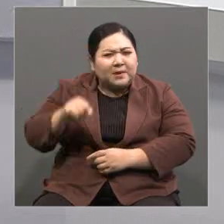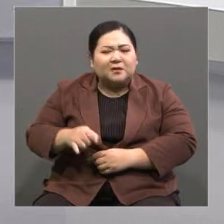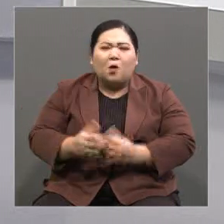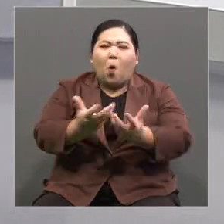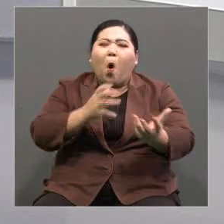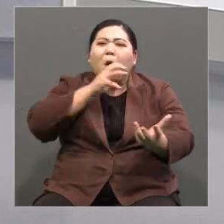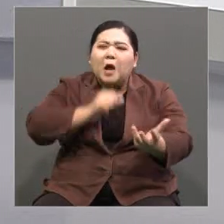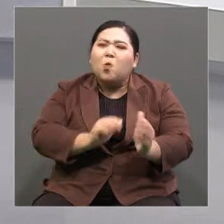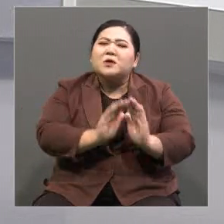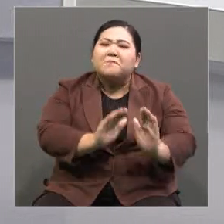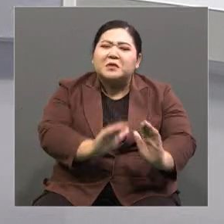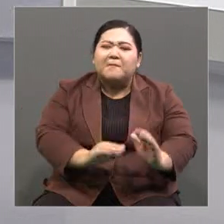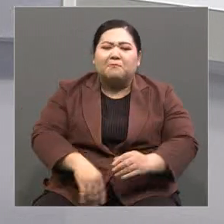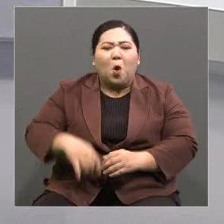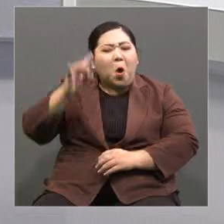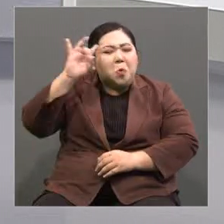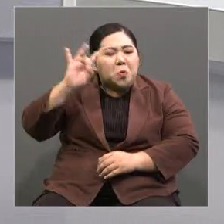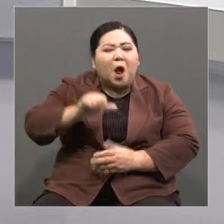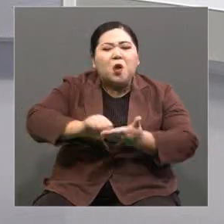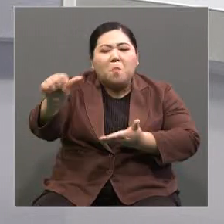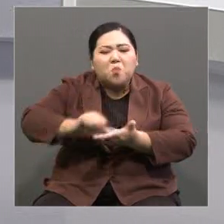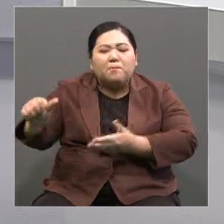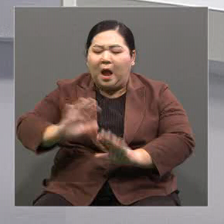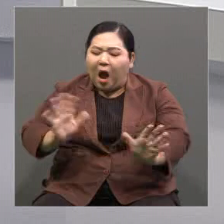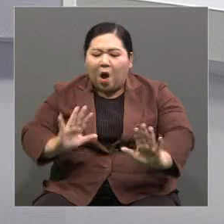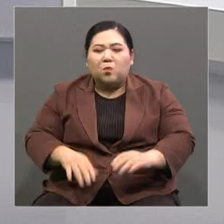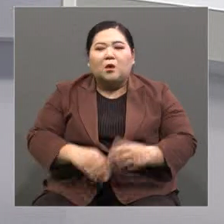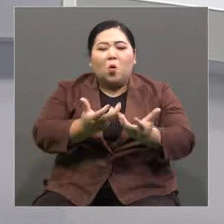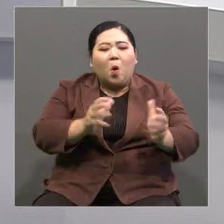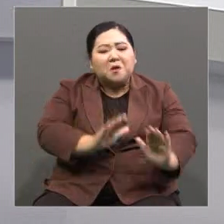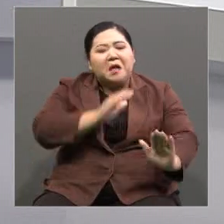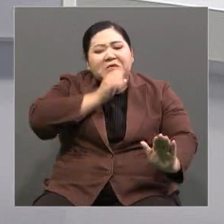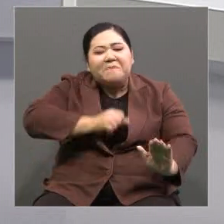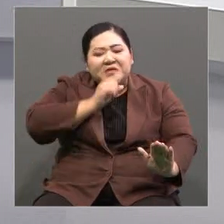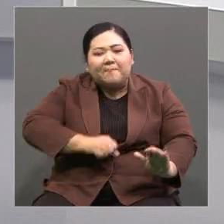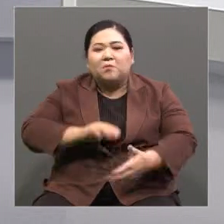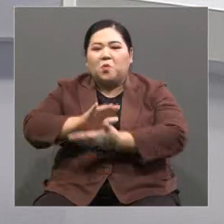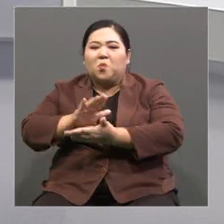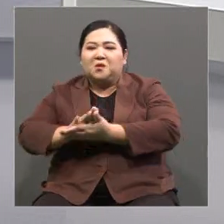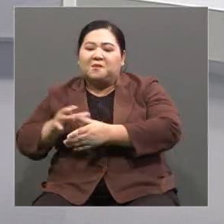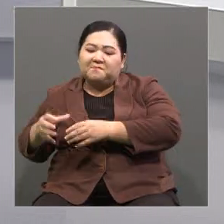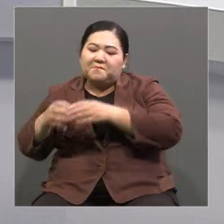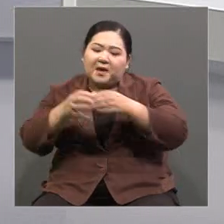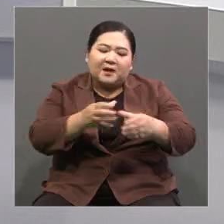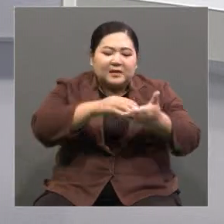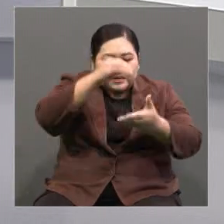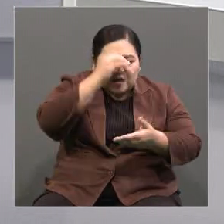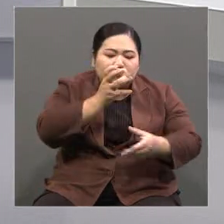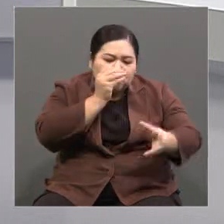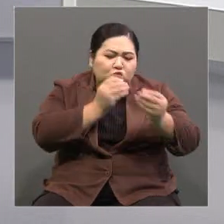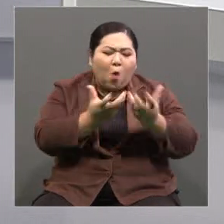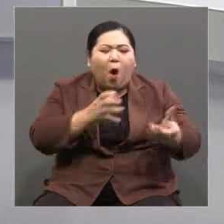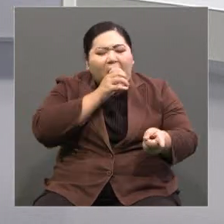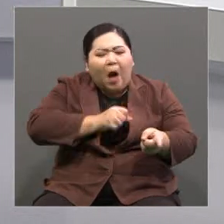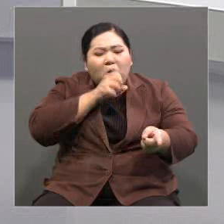ของเก่าของแก่ของเก็บเอามาตั้งไว้แล้วโรงเรียนจัดทริปทัศนศึกษาพานักเรียนมาเพื่อจะเดินดู